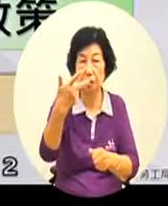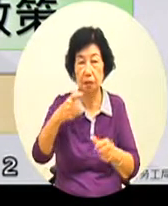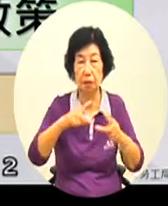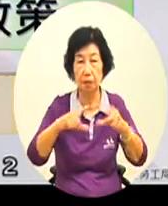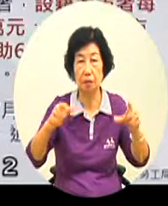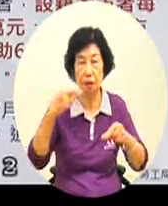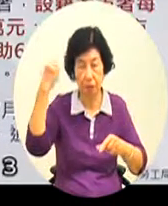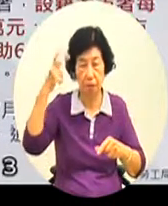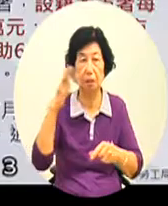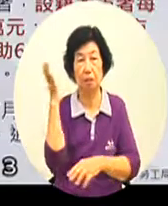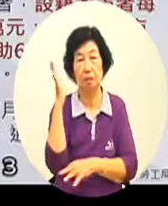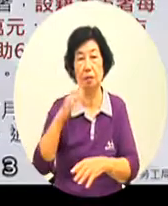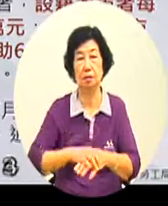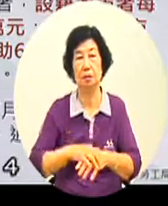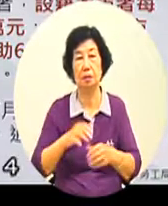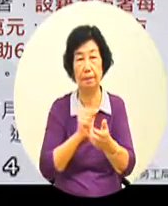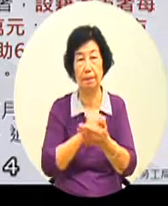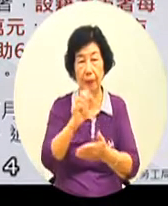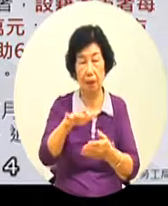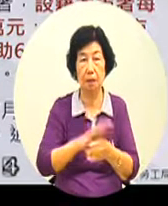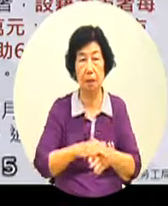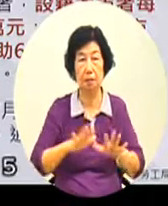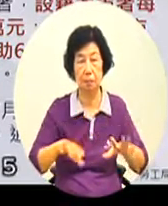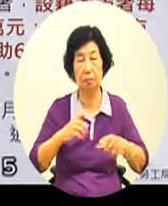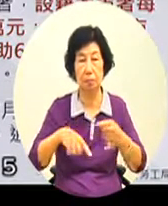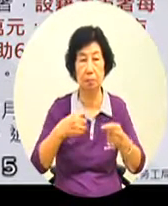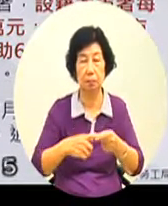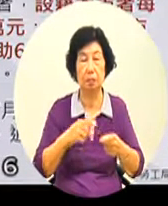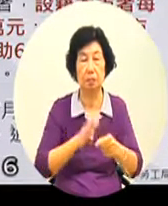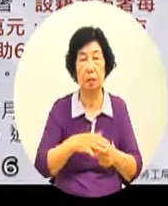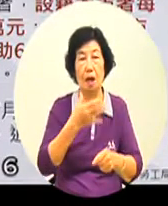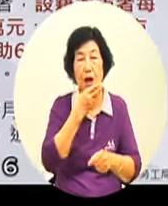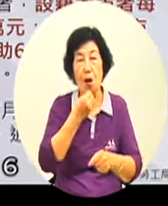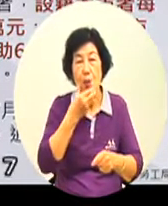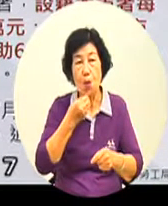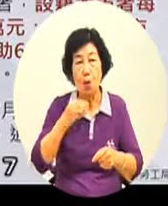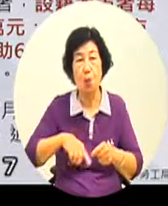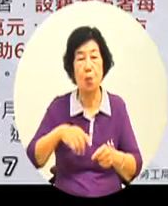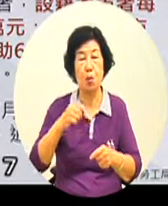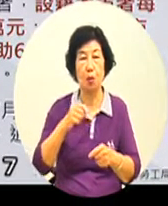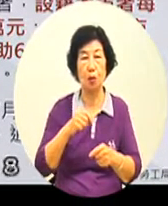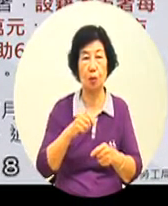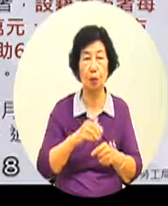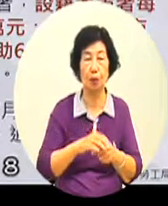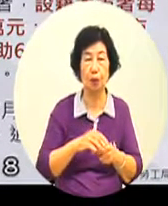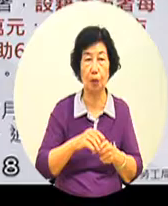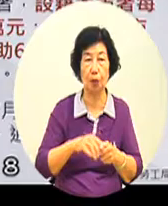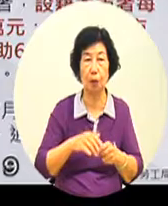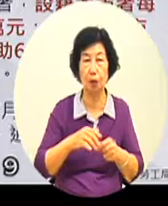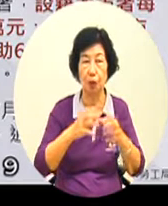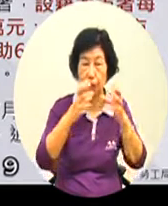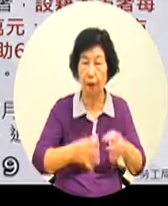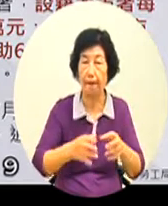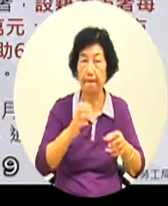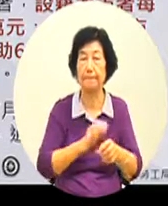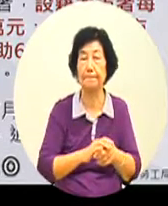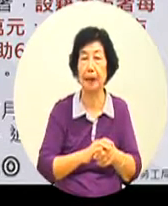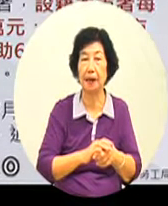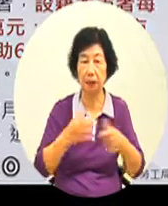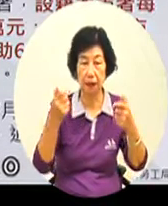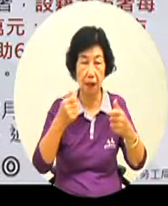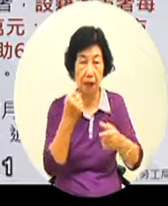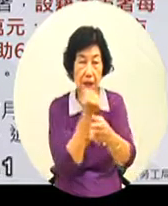个报告。那我们今年会继续办理幸福高雄宜居津贴，只要是依据要点在本市劳工